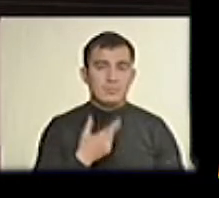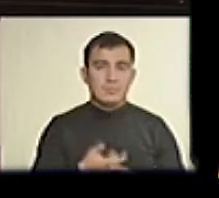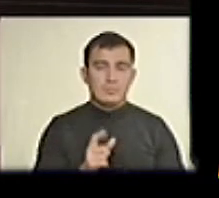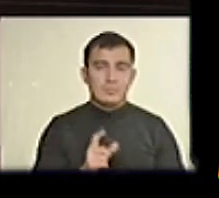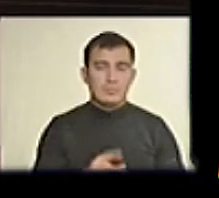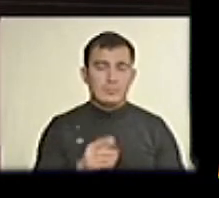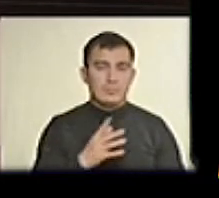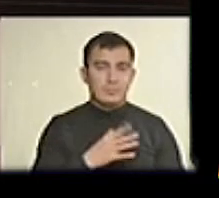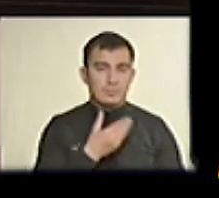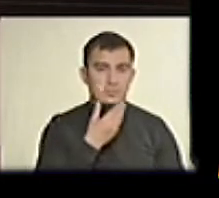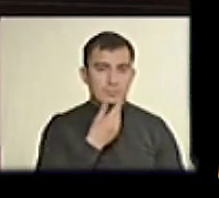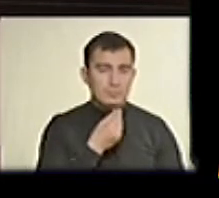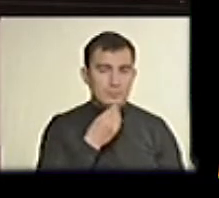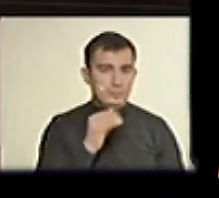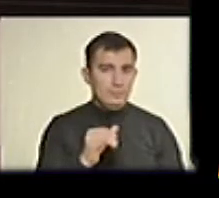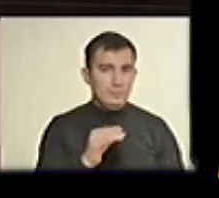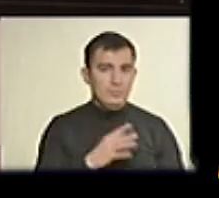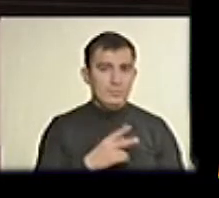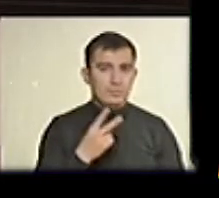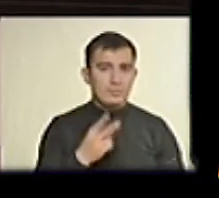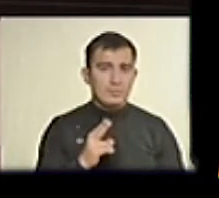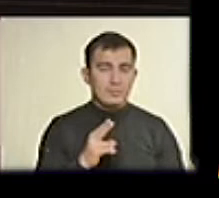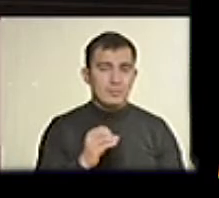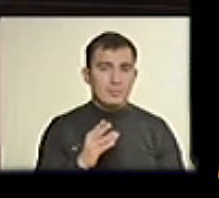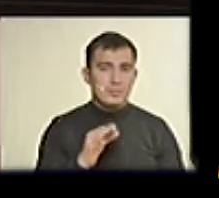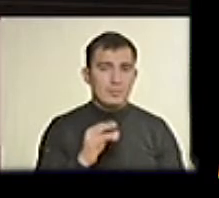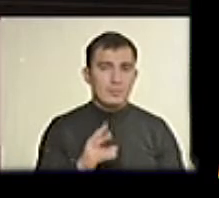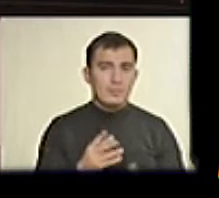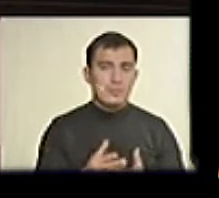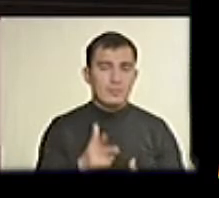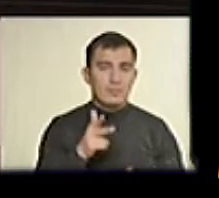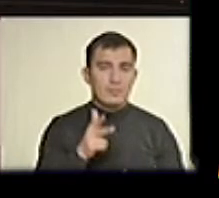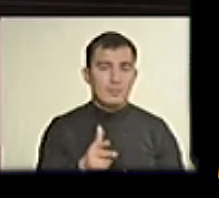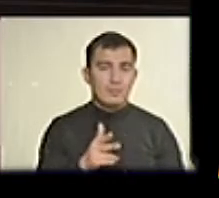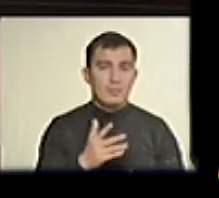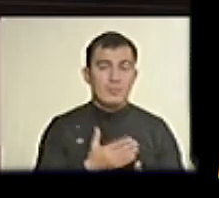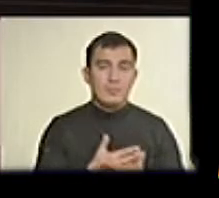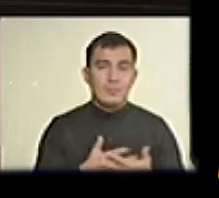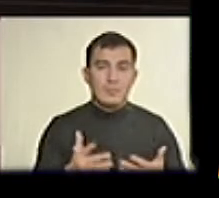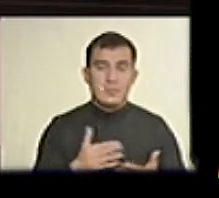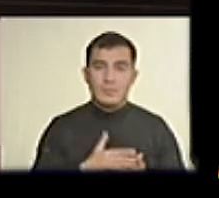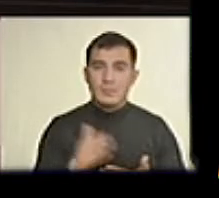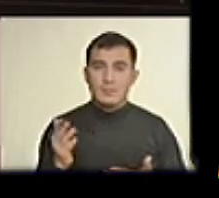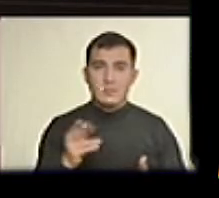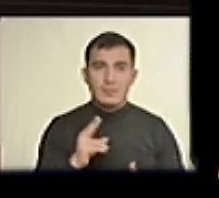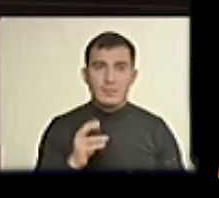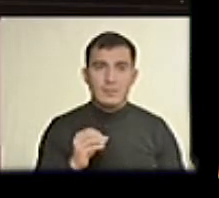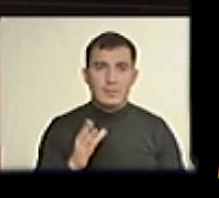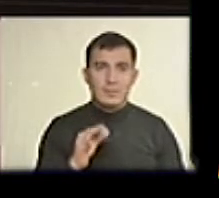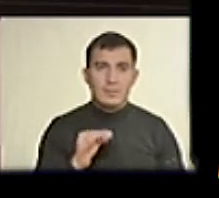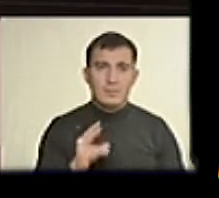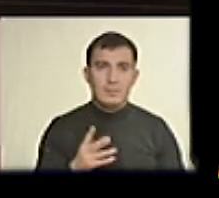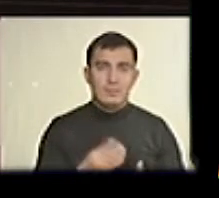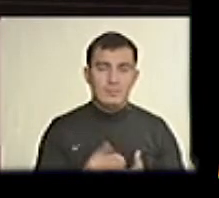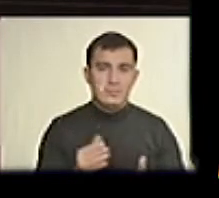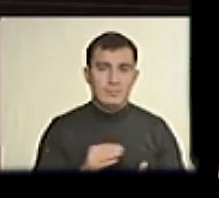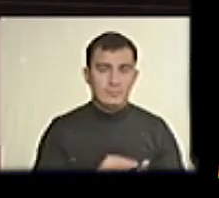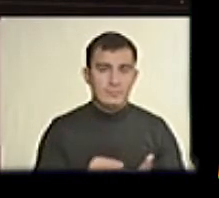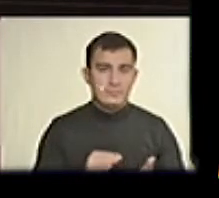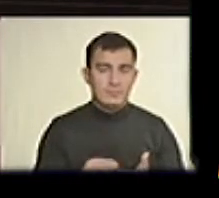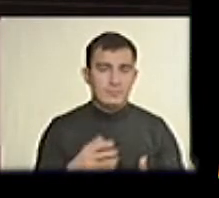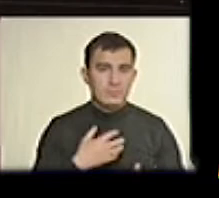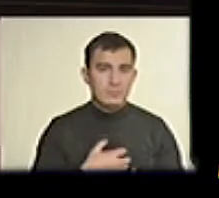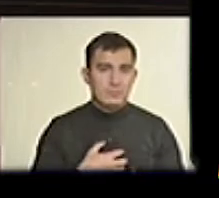bo'lgan va uning o'sha ikkita devoni 3000 misradan iborat she'rlari devon holida keltirilib, asosan